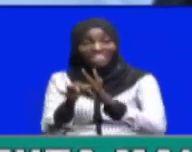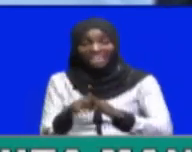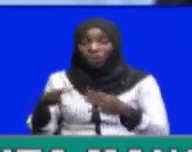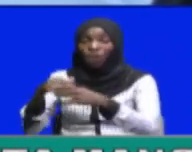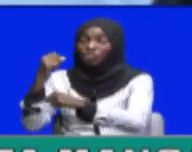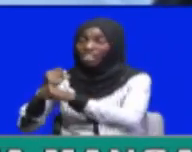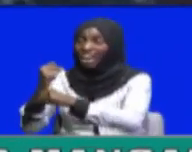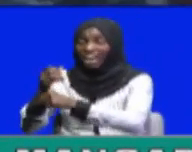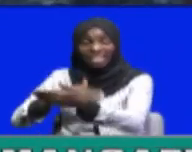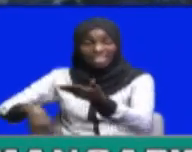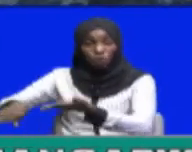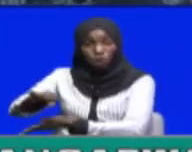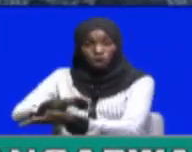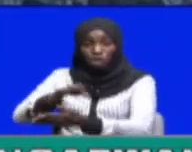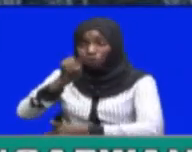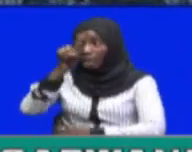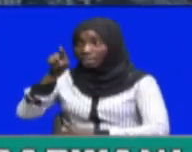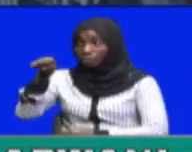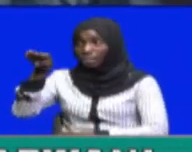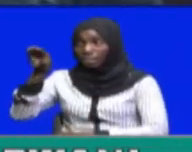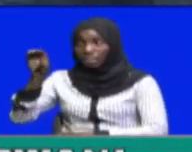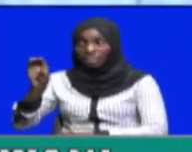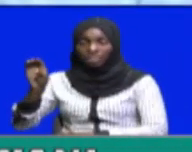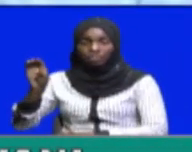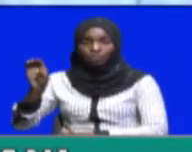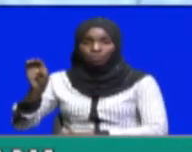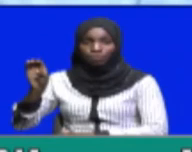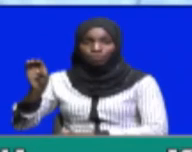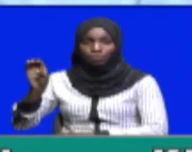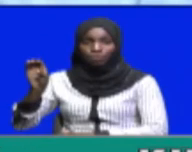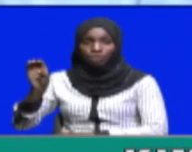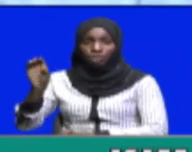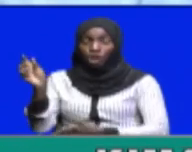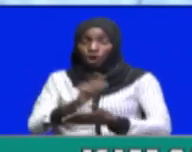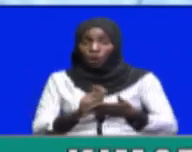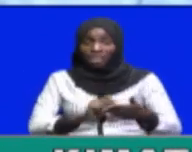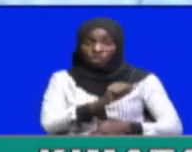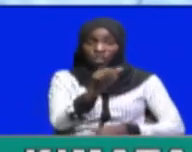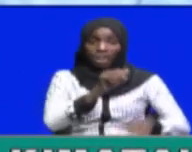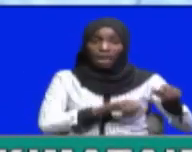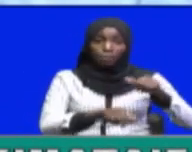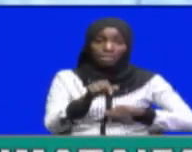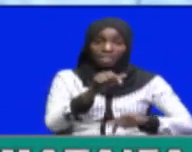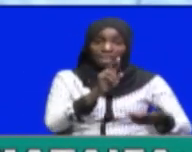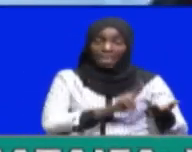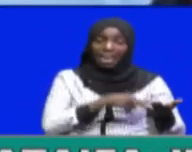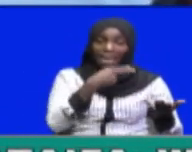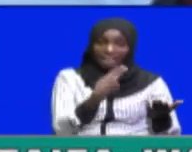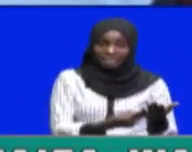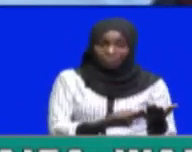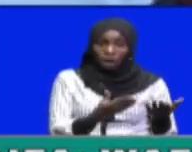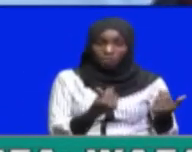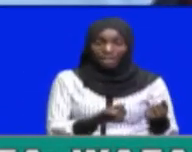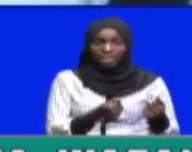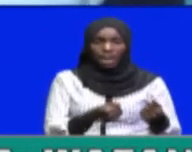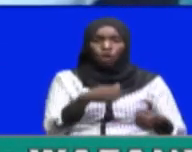wote wapite hapa. Nao waandishi wa kujitegemea wenye mikataba kuitumikia ZBC wamelipongeza shirika hilo kwa kuboresha